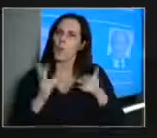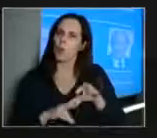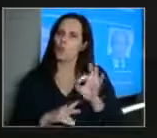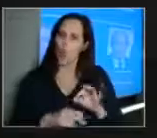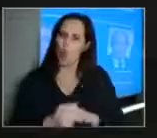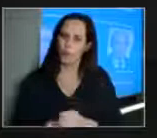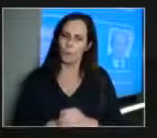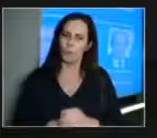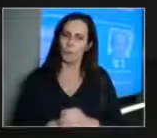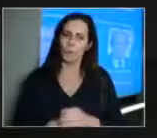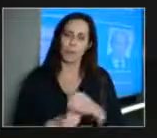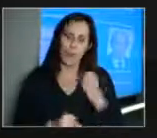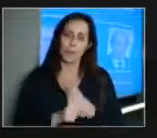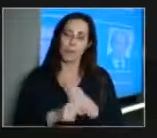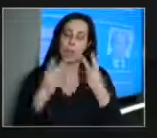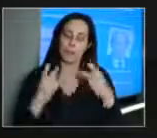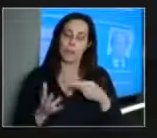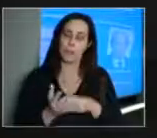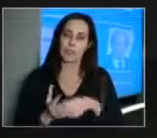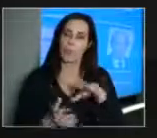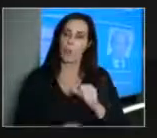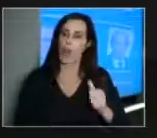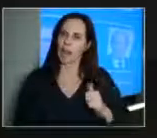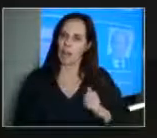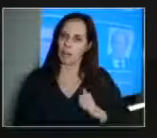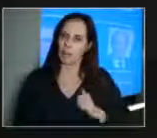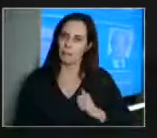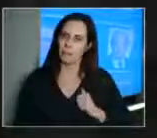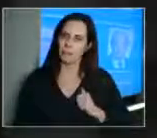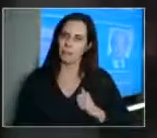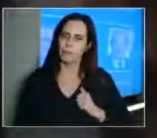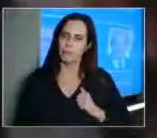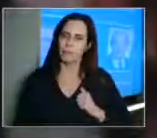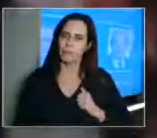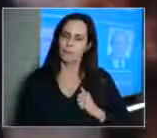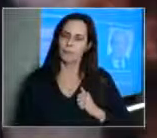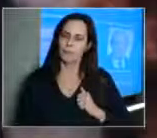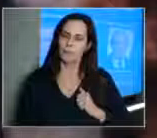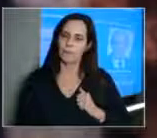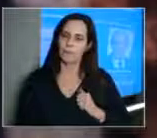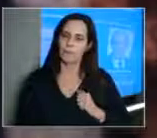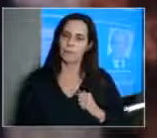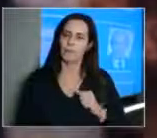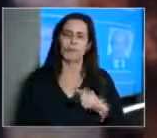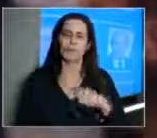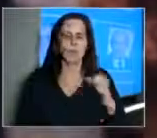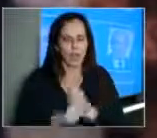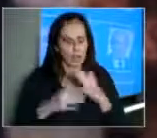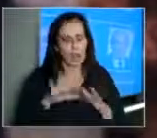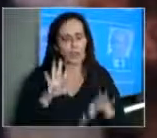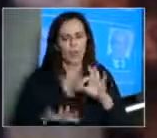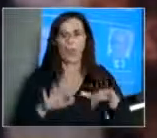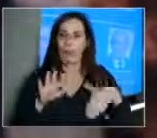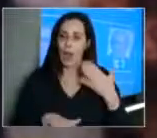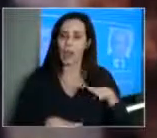שלו למשימה המרכזית, שזה איתור החיילים, זה איתור, להגיע בחקירה לאיתור, ואחר